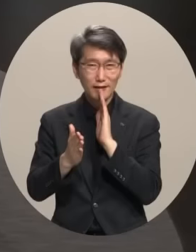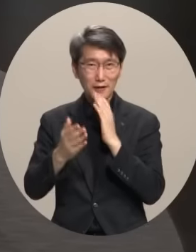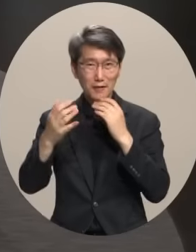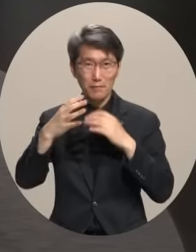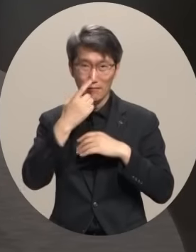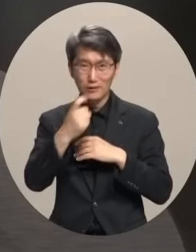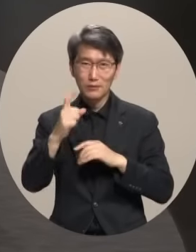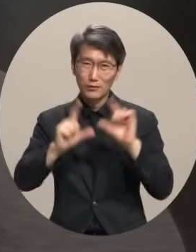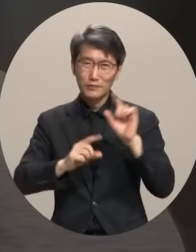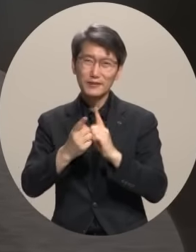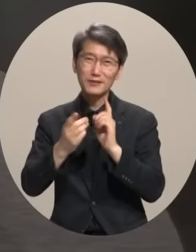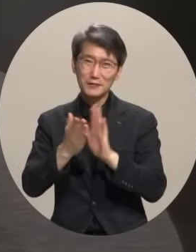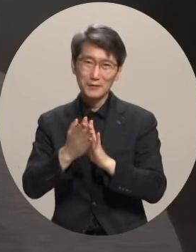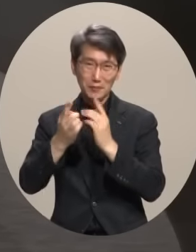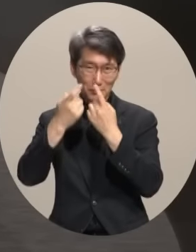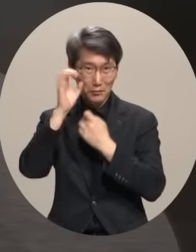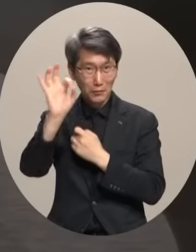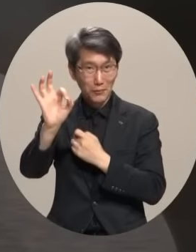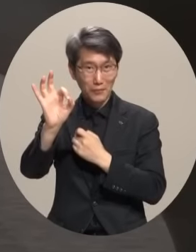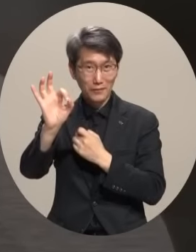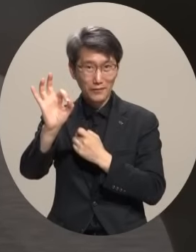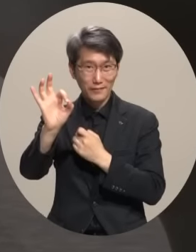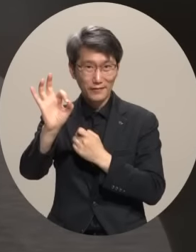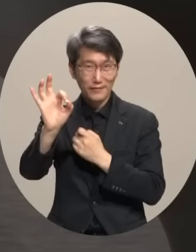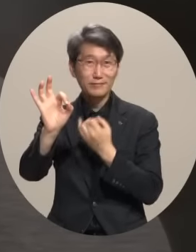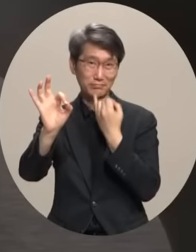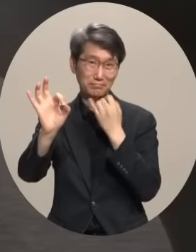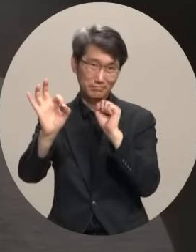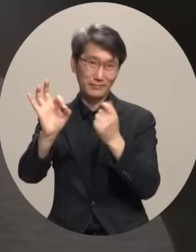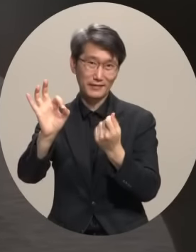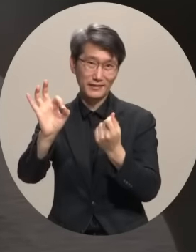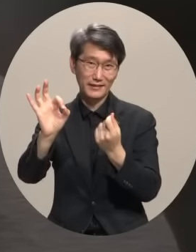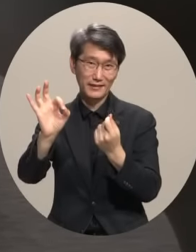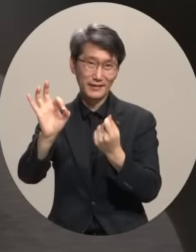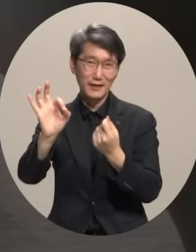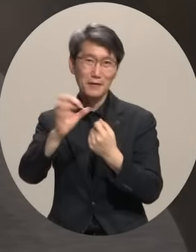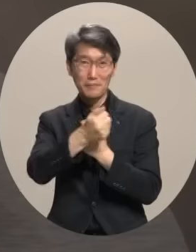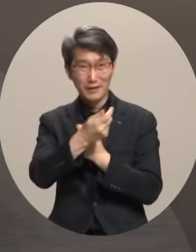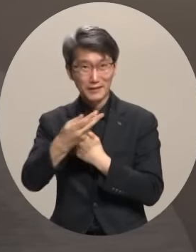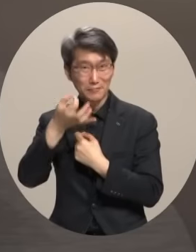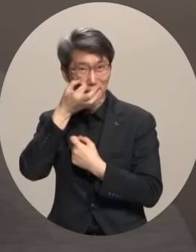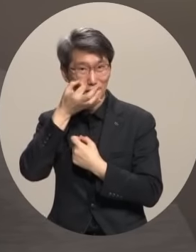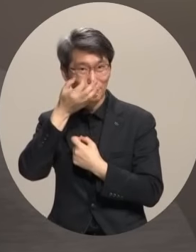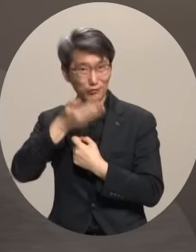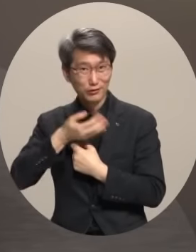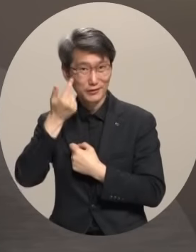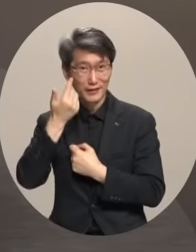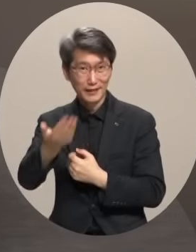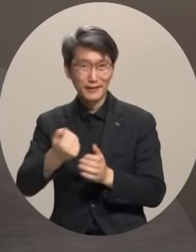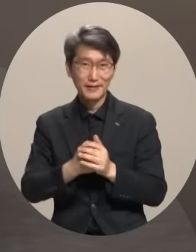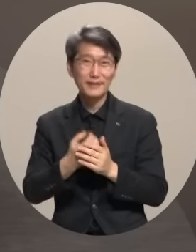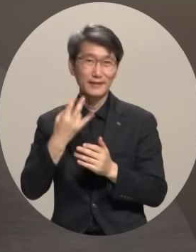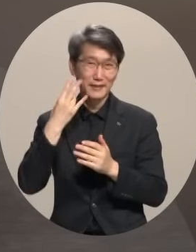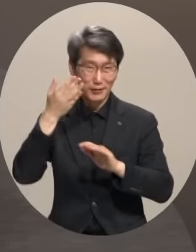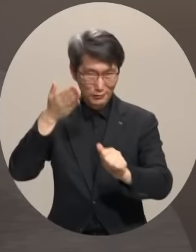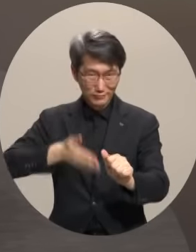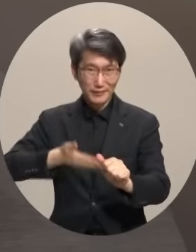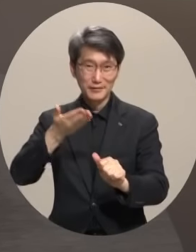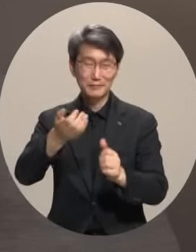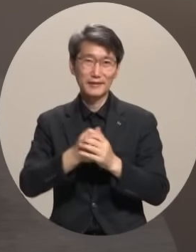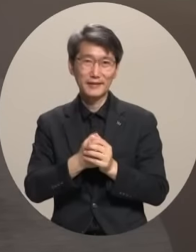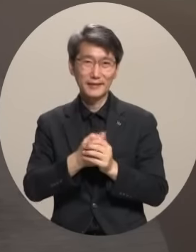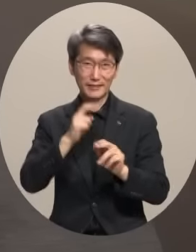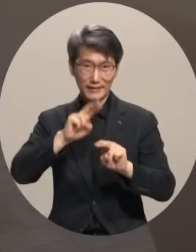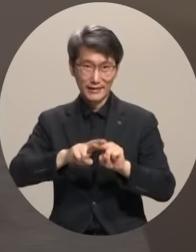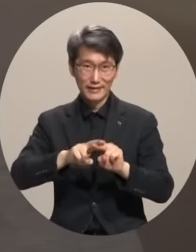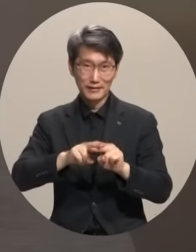멋진 발레를 안 보고 넘어갈 수가 없겠다라는 생각도 듭니다이 발래 동작 몇 가지 보여 주실 수 있을까요 예 부탁드려 보겠습니다 제가